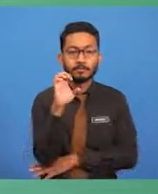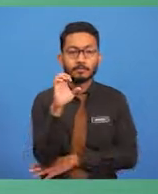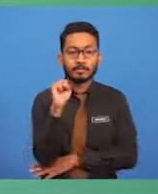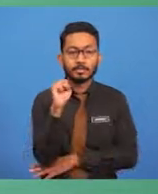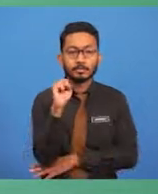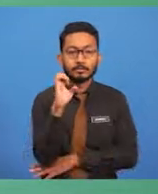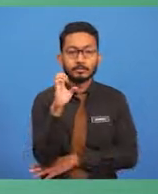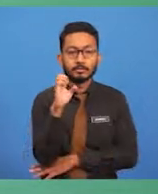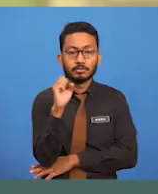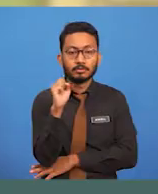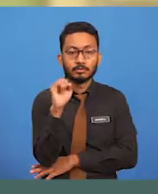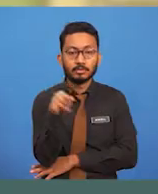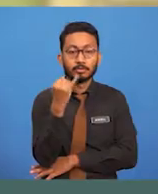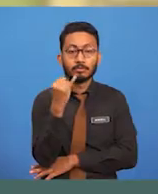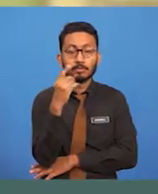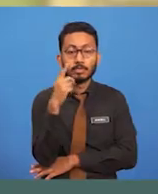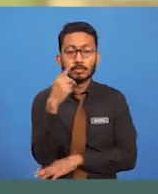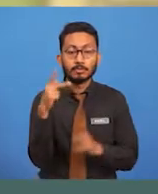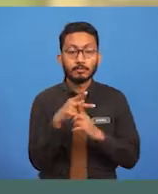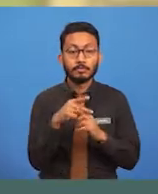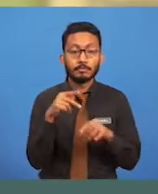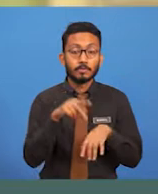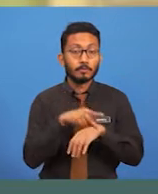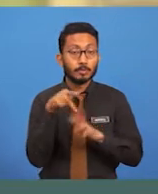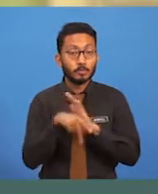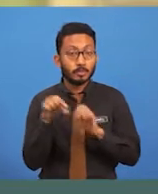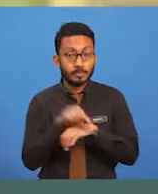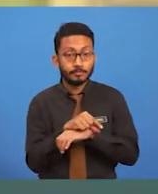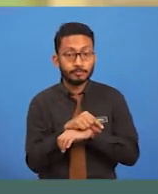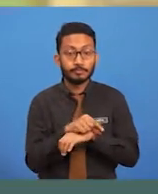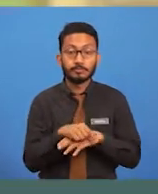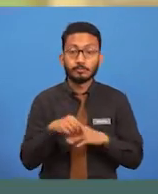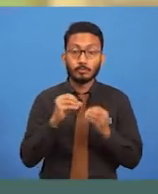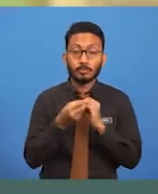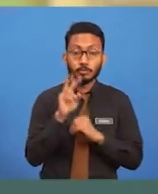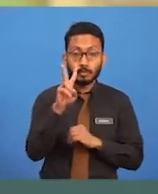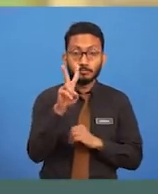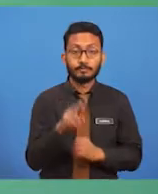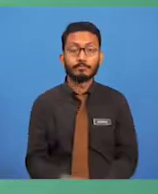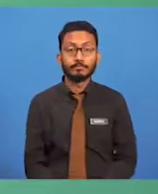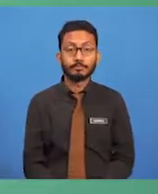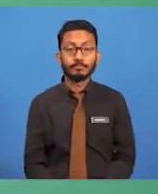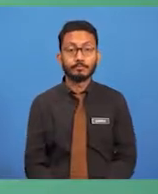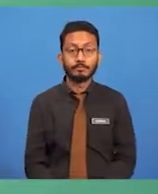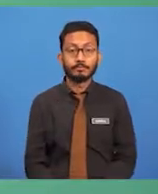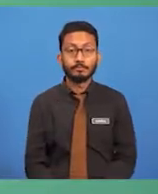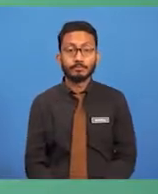pelanggan. Baiklah, kita lihat pula soalan yang kedua.